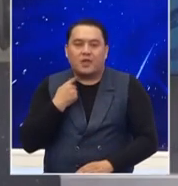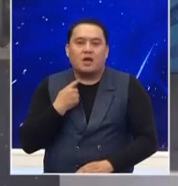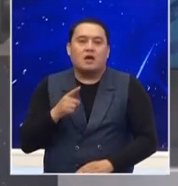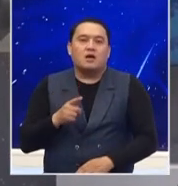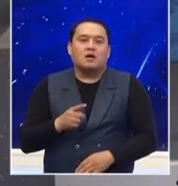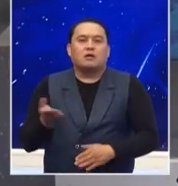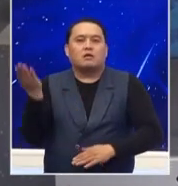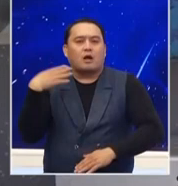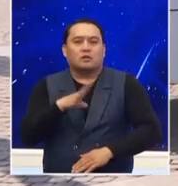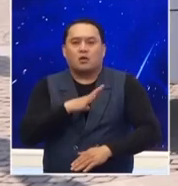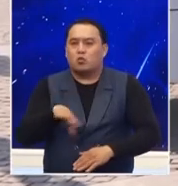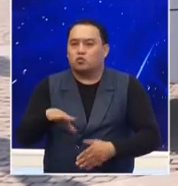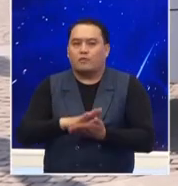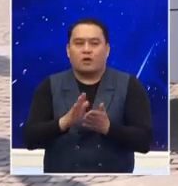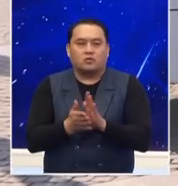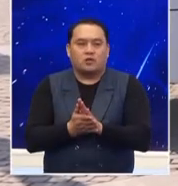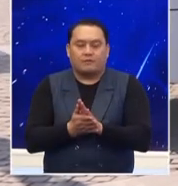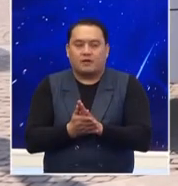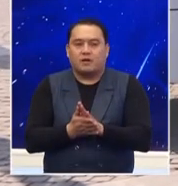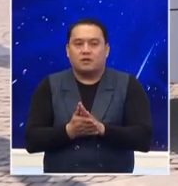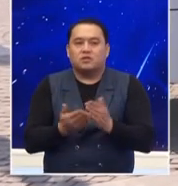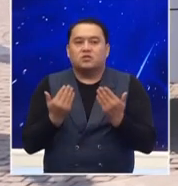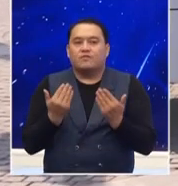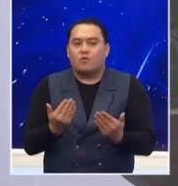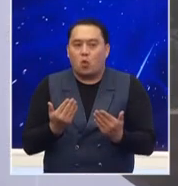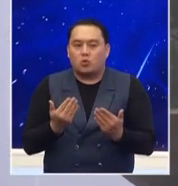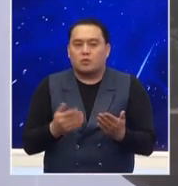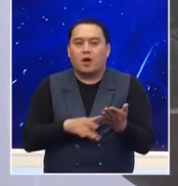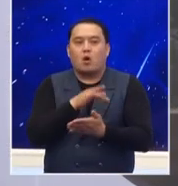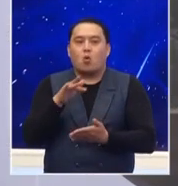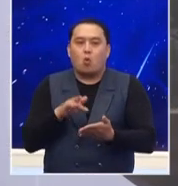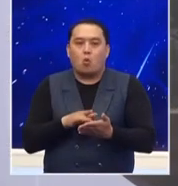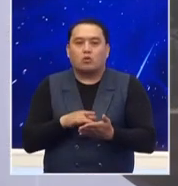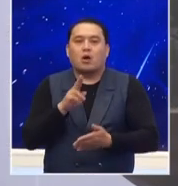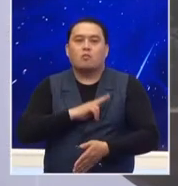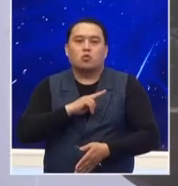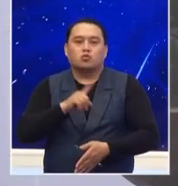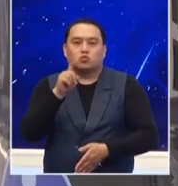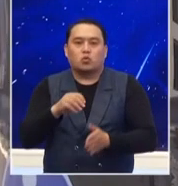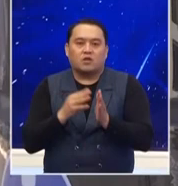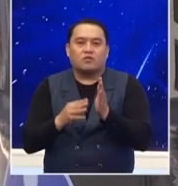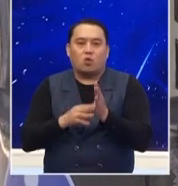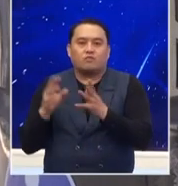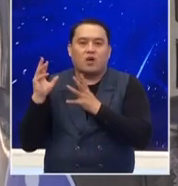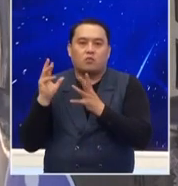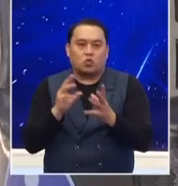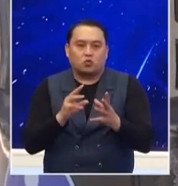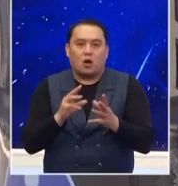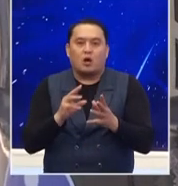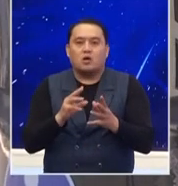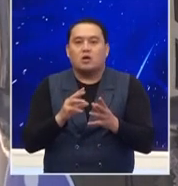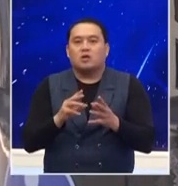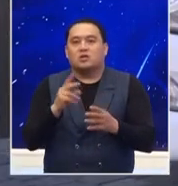Ведь ранее таких условий не было предусмотрено. К слову, сегодня по городу на линии работает 190 автобусов,